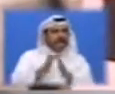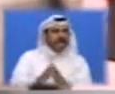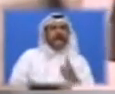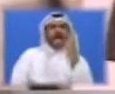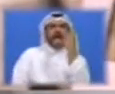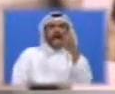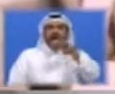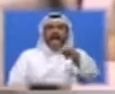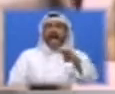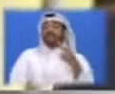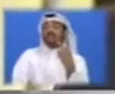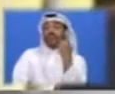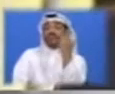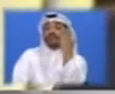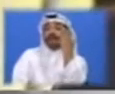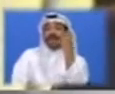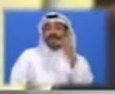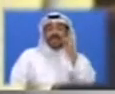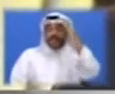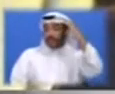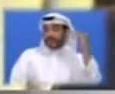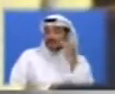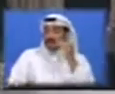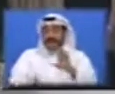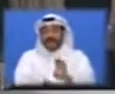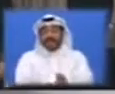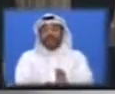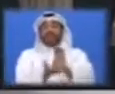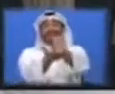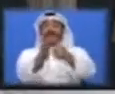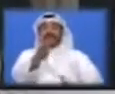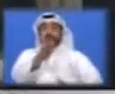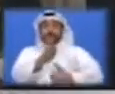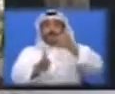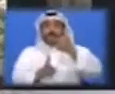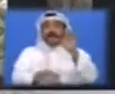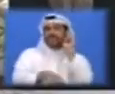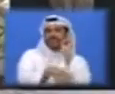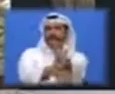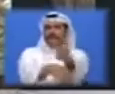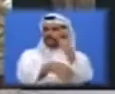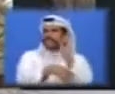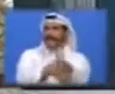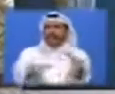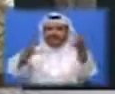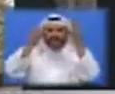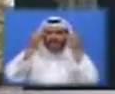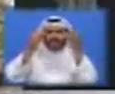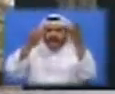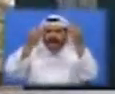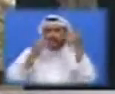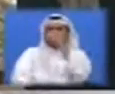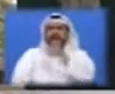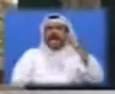أو 1860 طالب وطالبة. جائزة البغلي للابن البار هي إحدى المشاريع التوعوية والإعلامية والدينية الرائدة